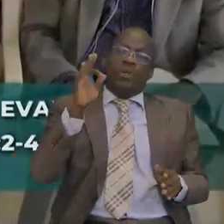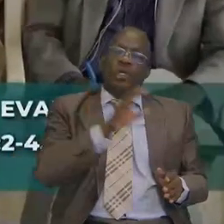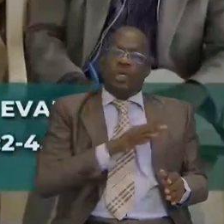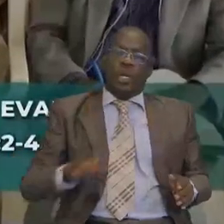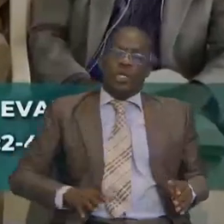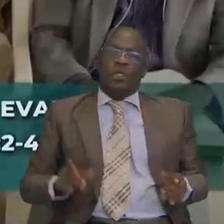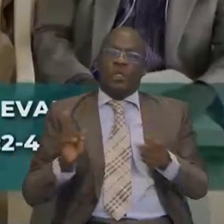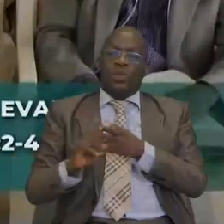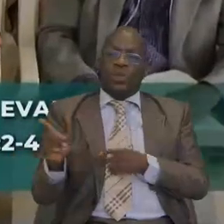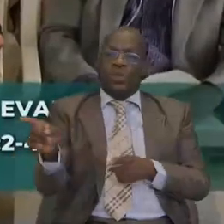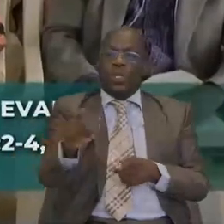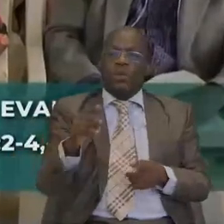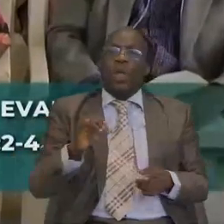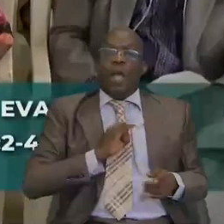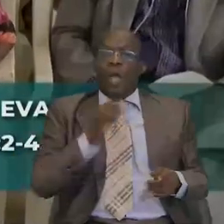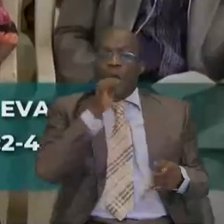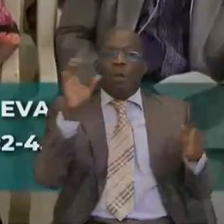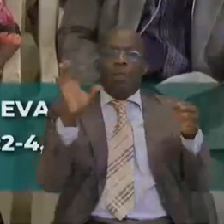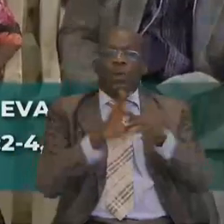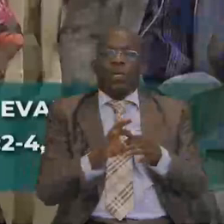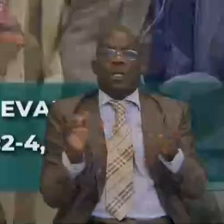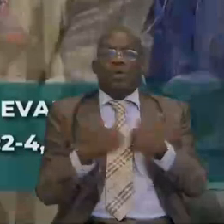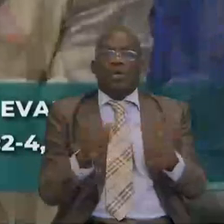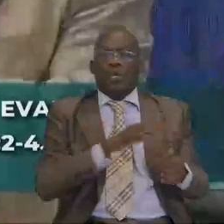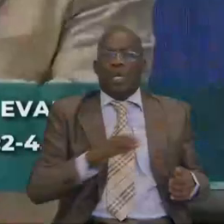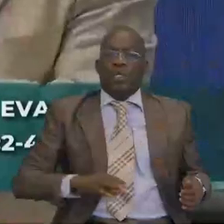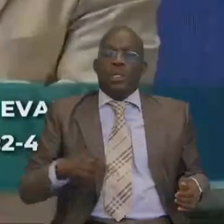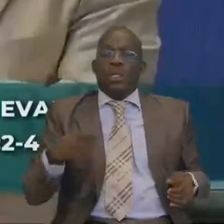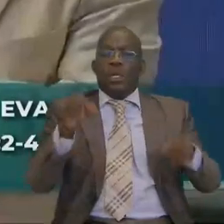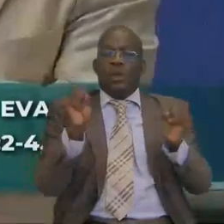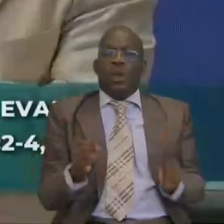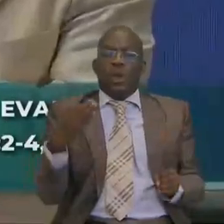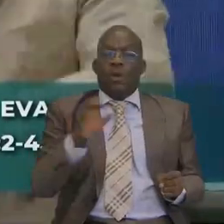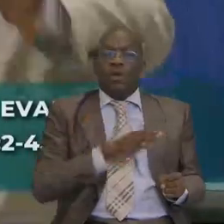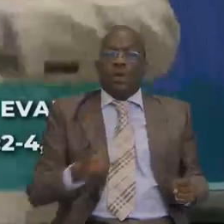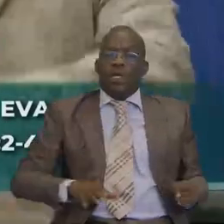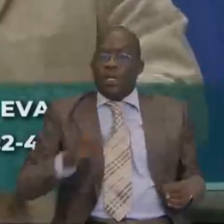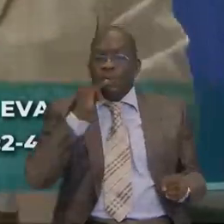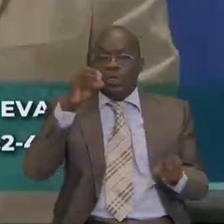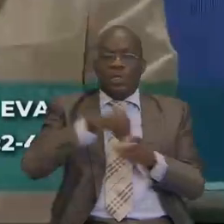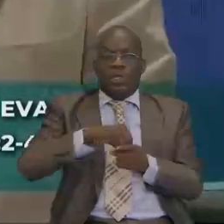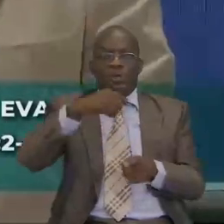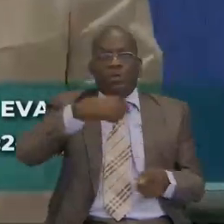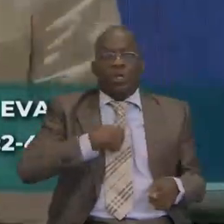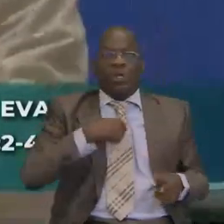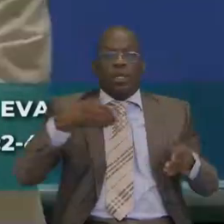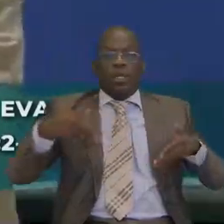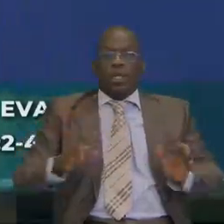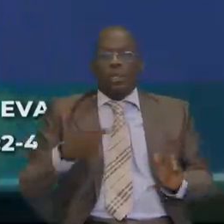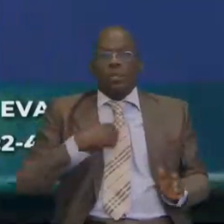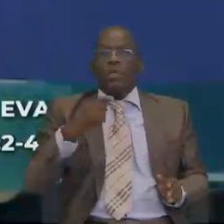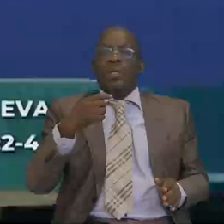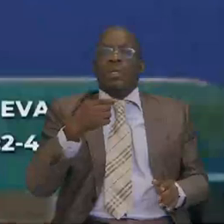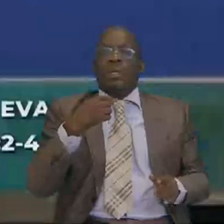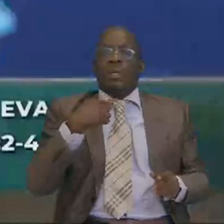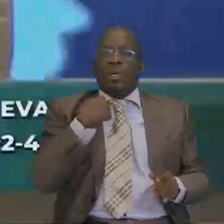je suis connecté à Christ, et la puissance de Christ est en moi. Je vais leur dire ce